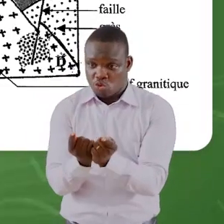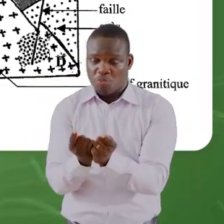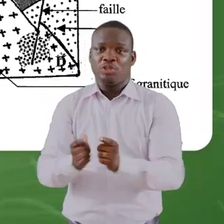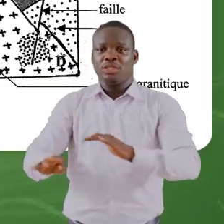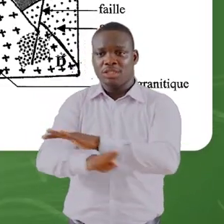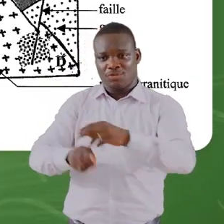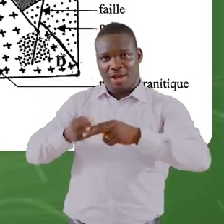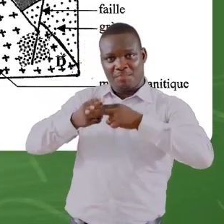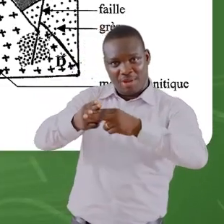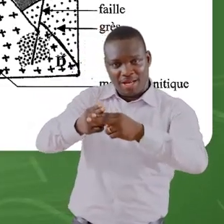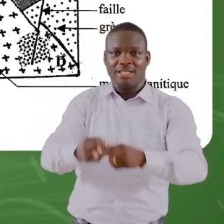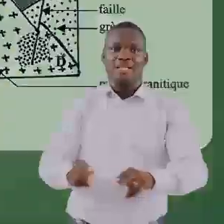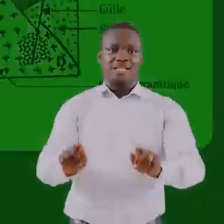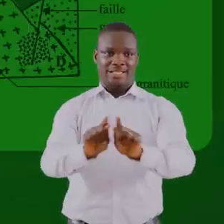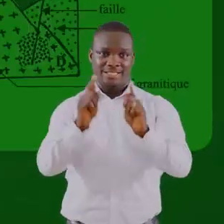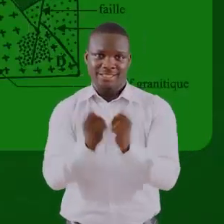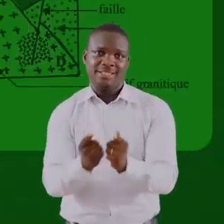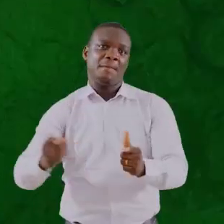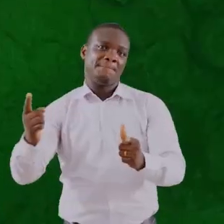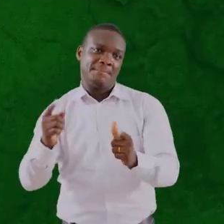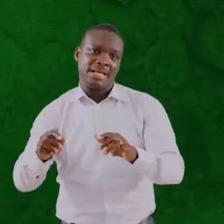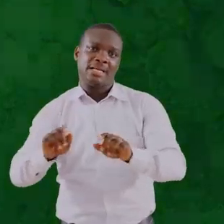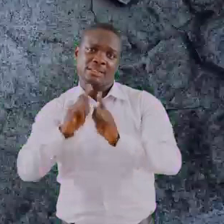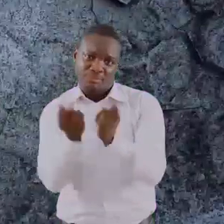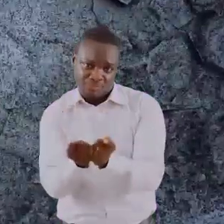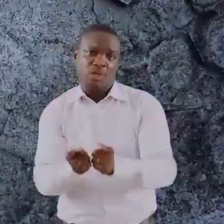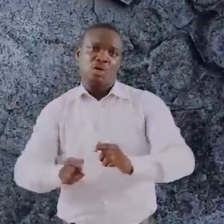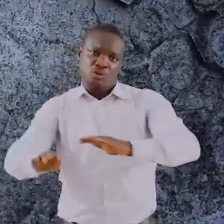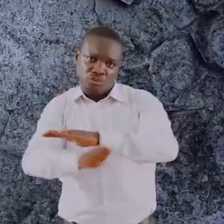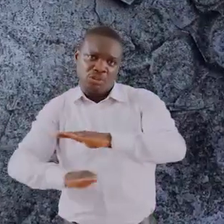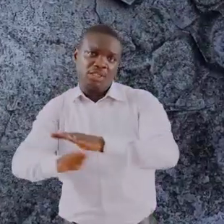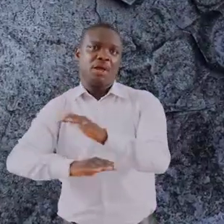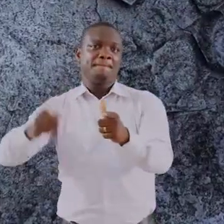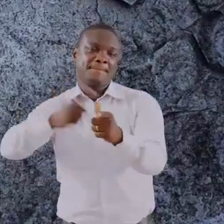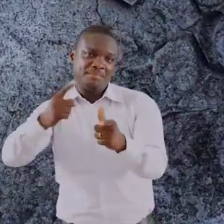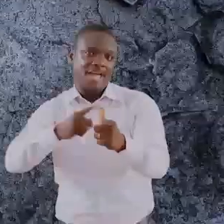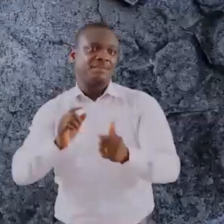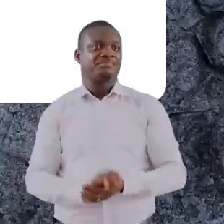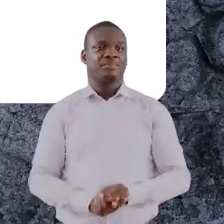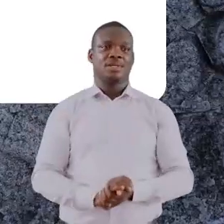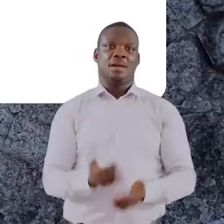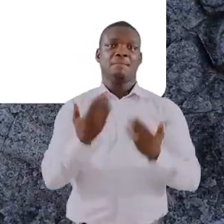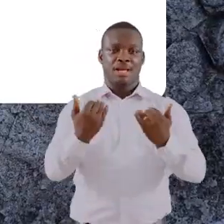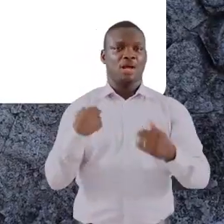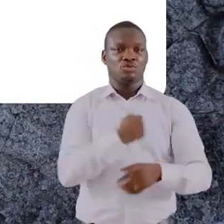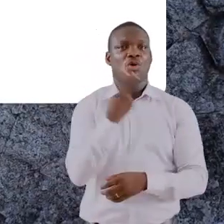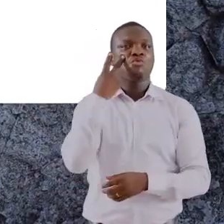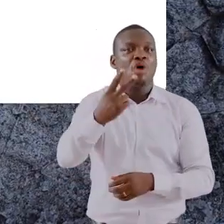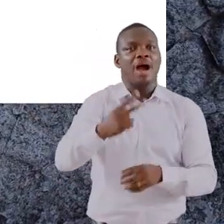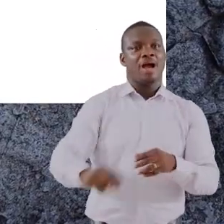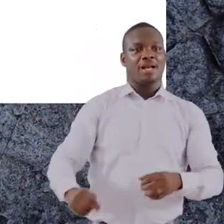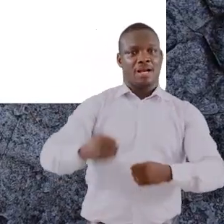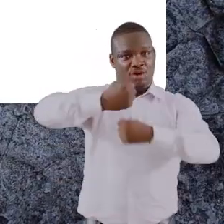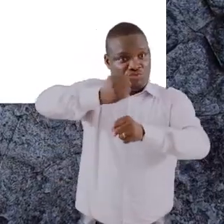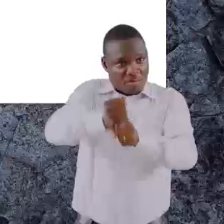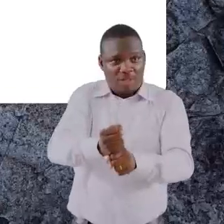qu'on appelle les gîtes primaires. Nous allons passer maintenant à la formation du gîte